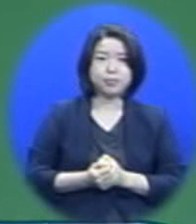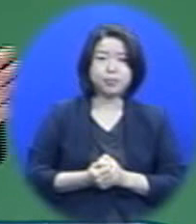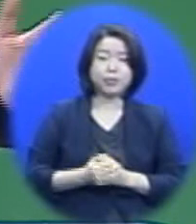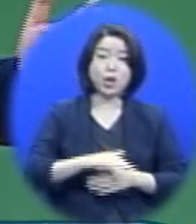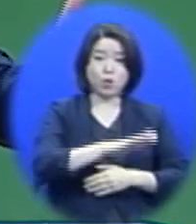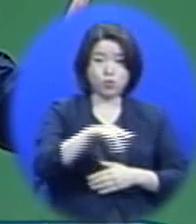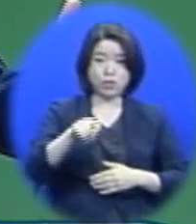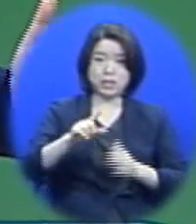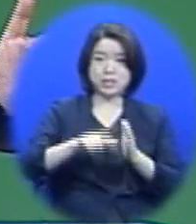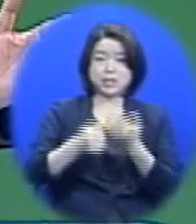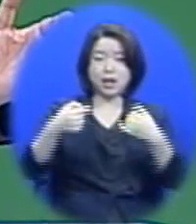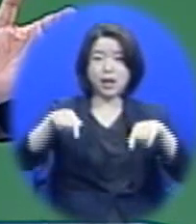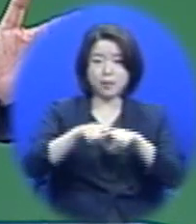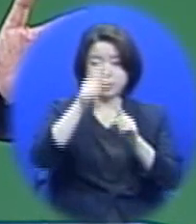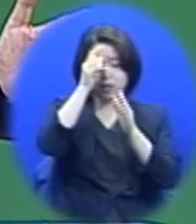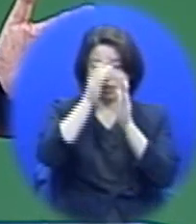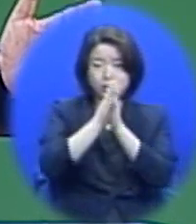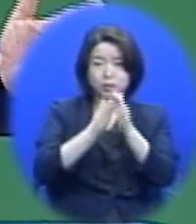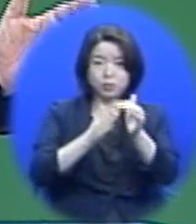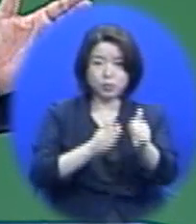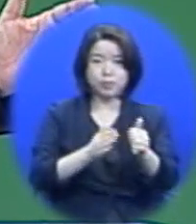우리 이 시간 같이 기도하겠습니다.